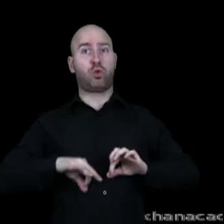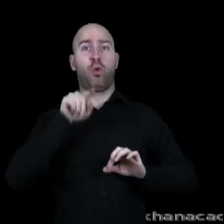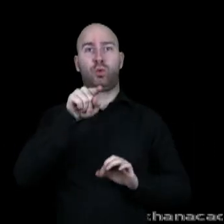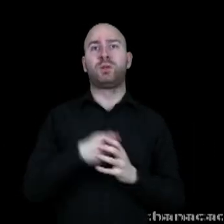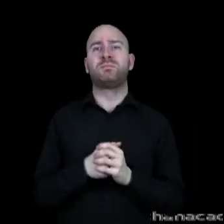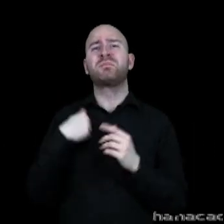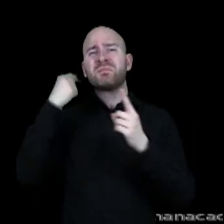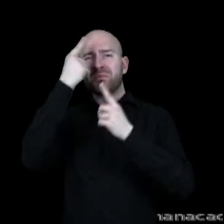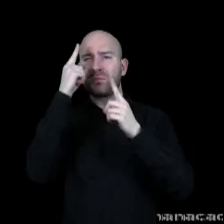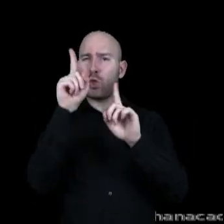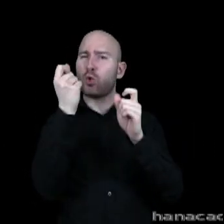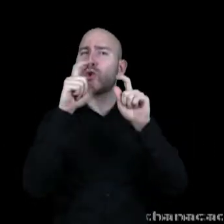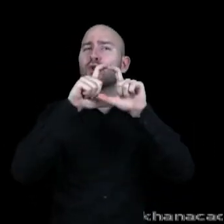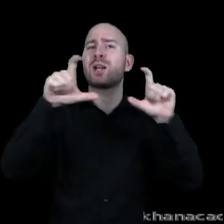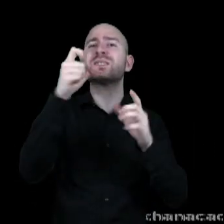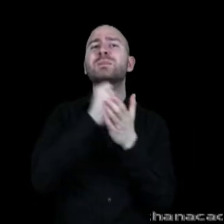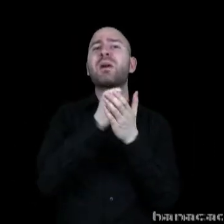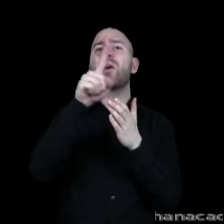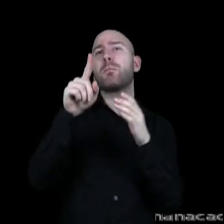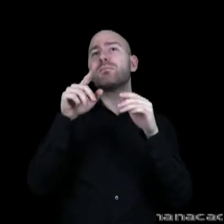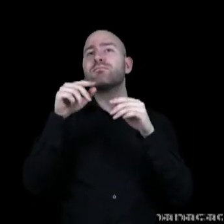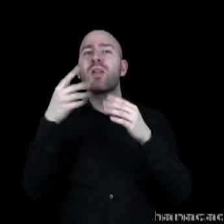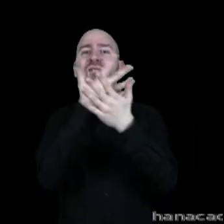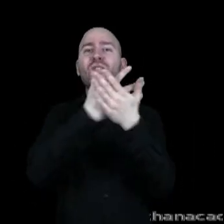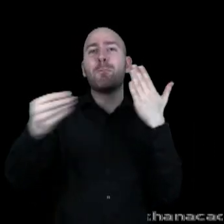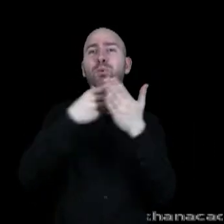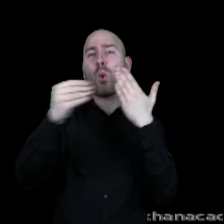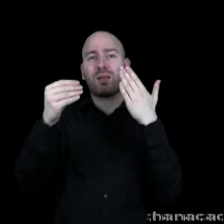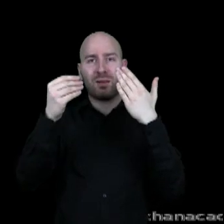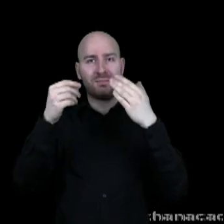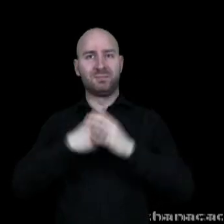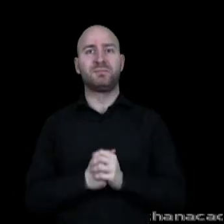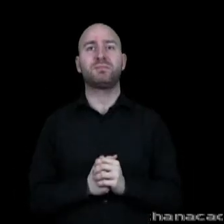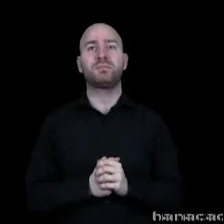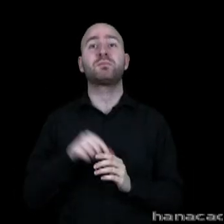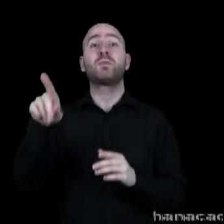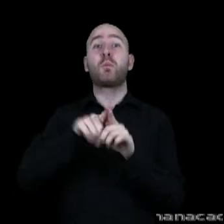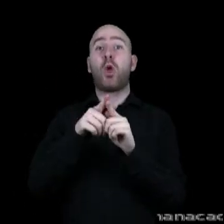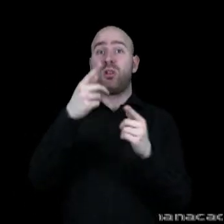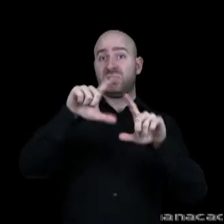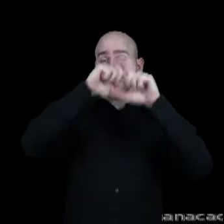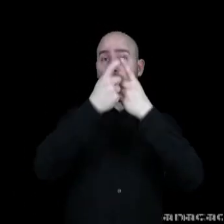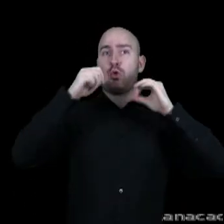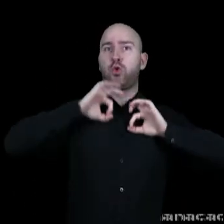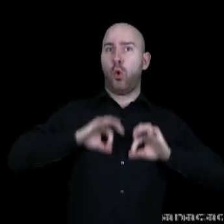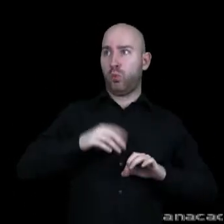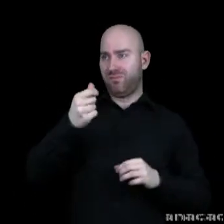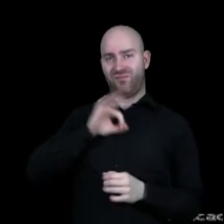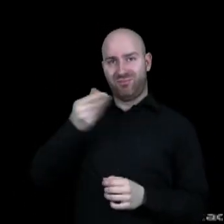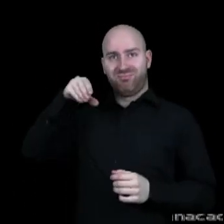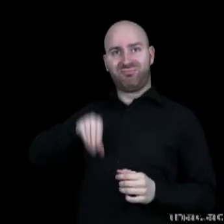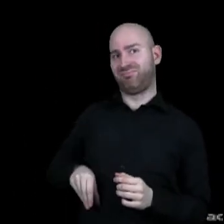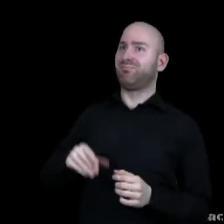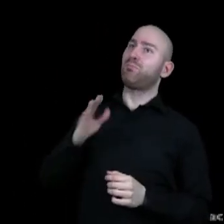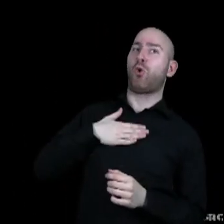Jeśli myśląc o dochodzie poświęcacie choć trochę czasu na analizę paska wypłaty, wiecie, że niecały dochód trafia na wasz rachunek bieżący,